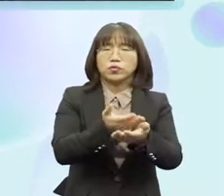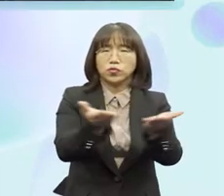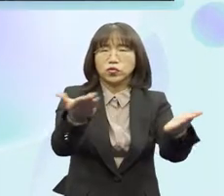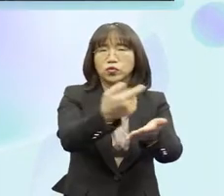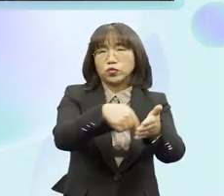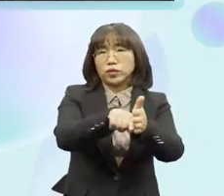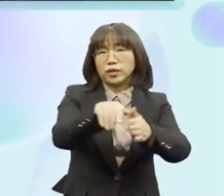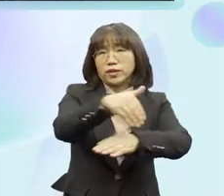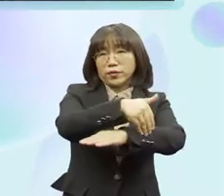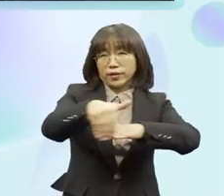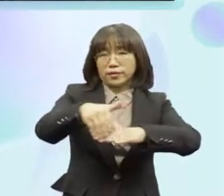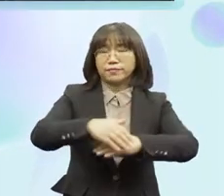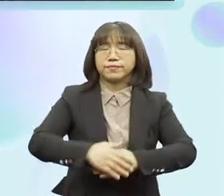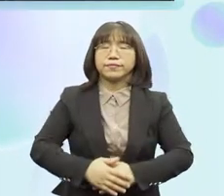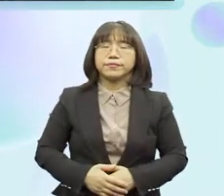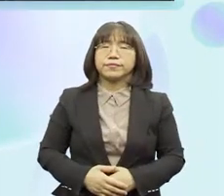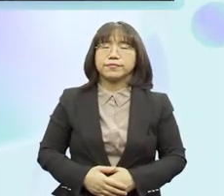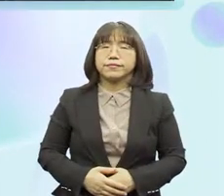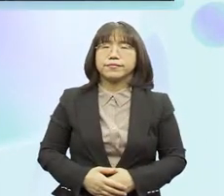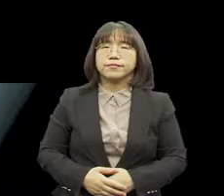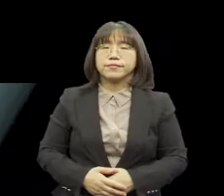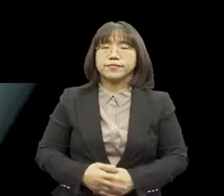사용할 계획입니다